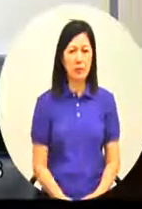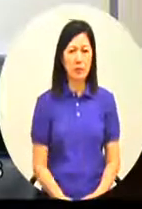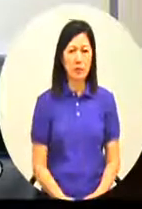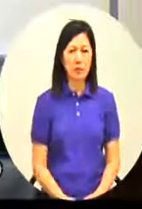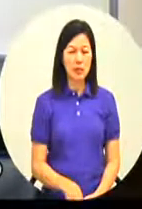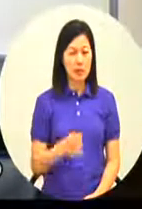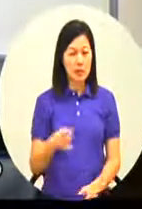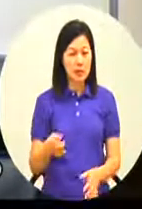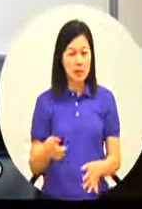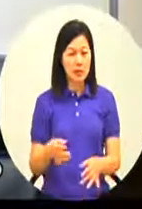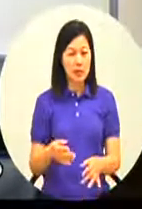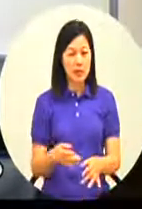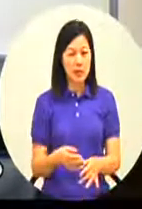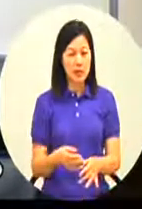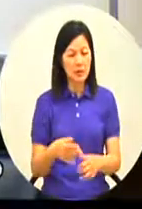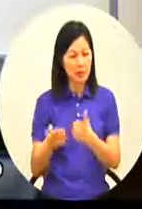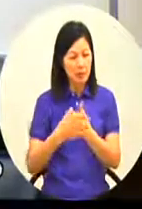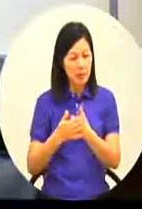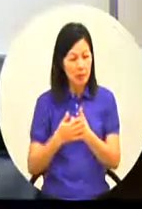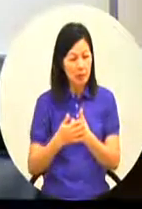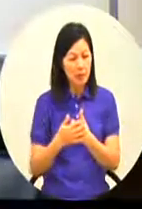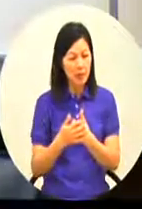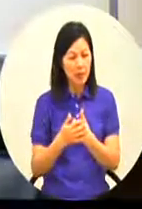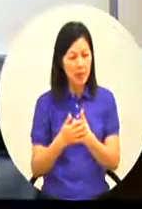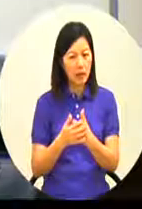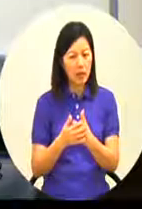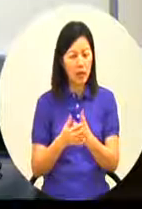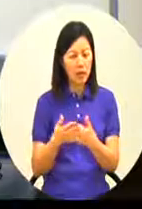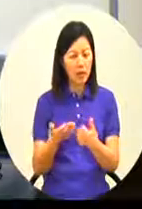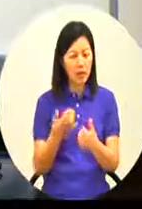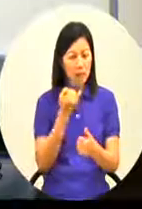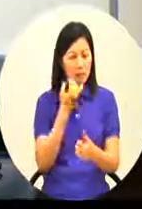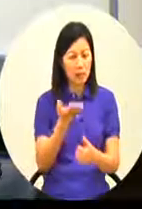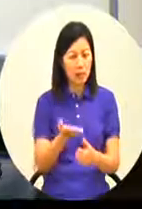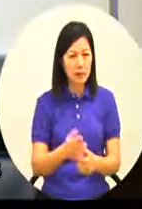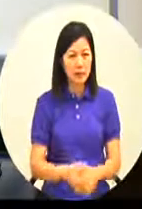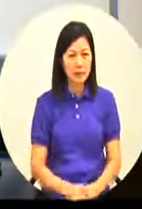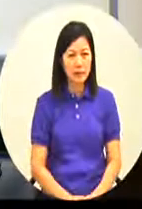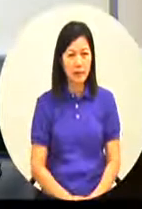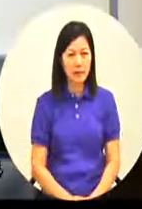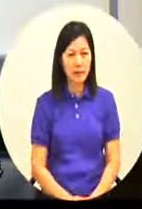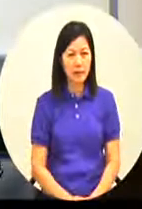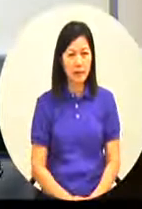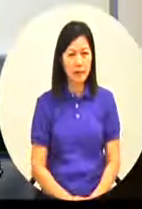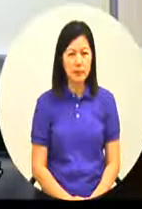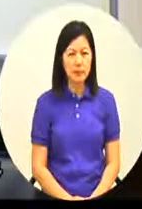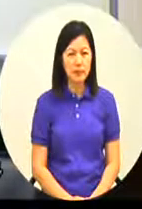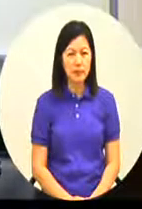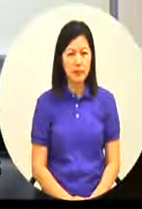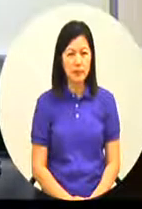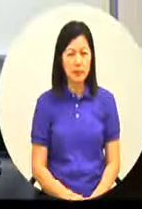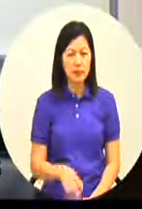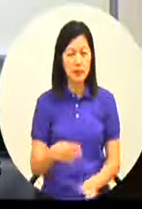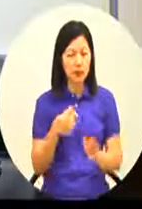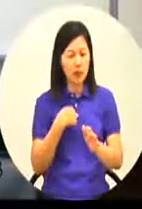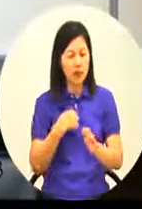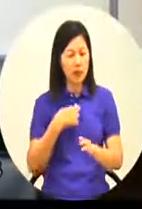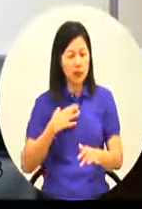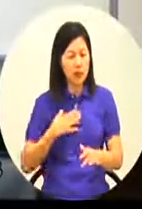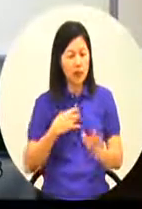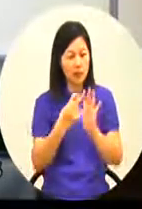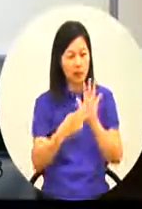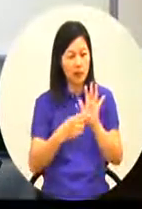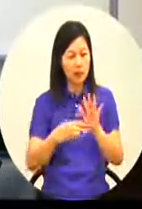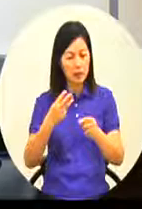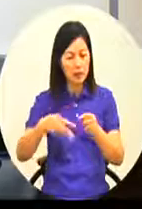是有补救的一个方式了哈，因为以我的了解跟你们的解释，大概就是3年